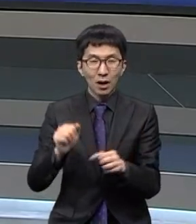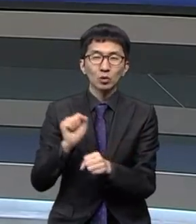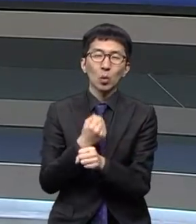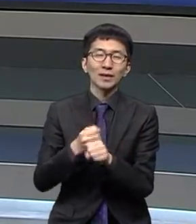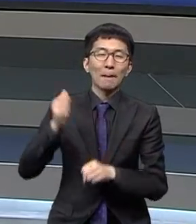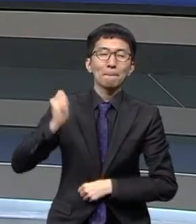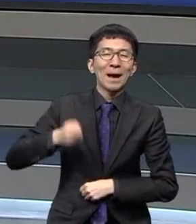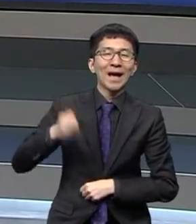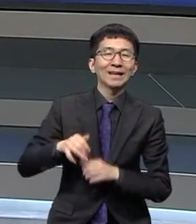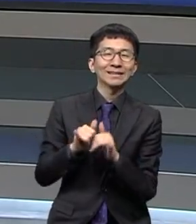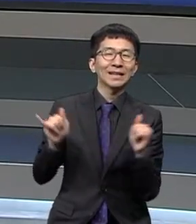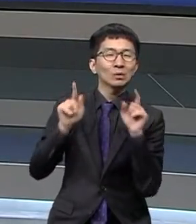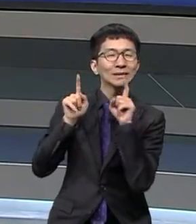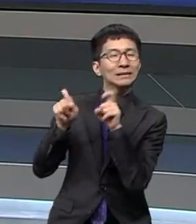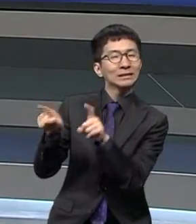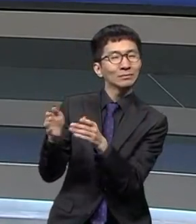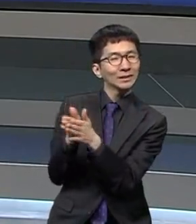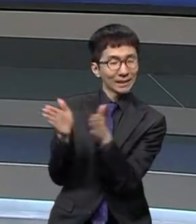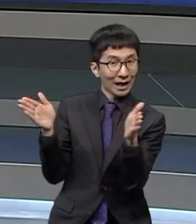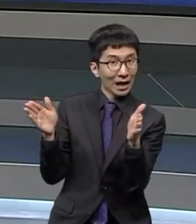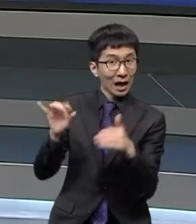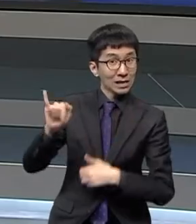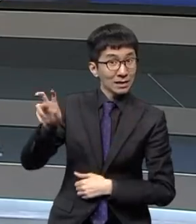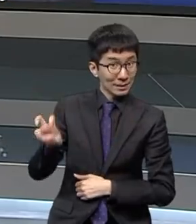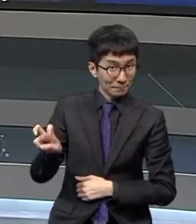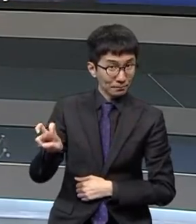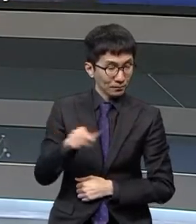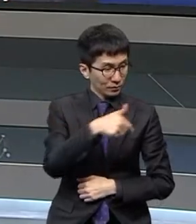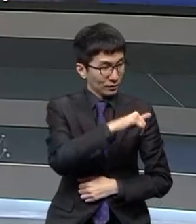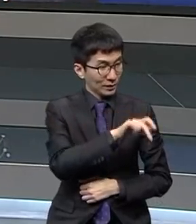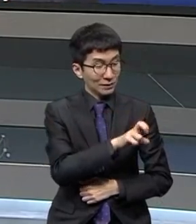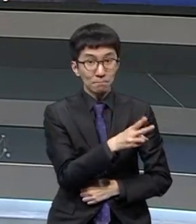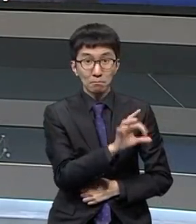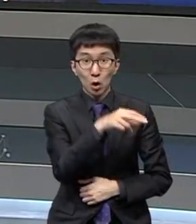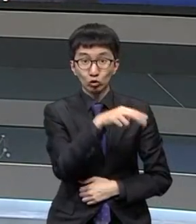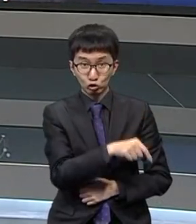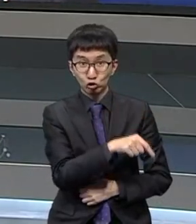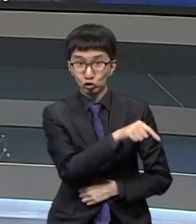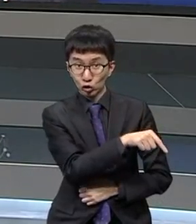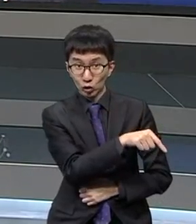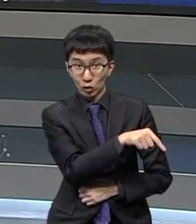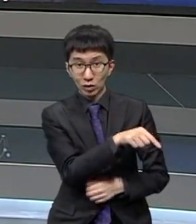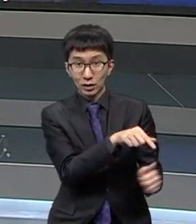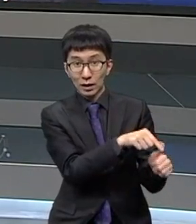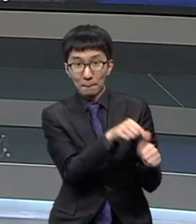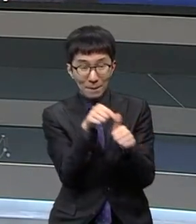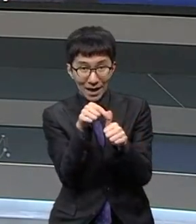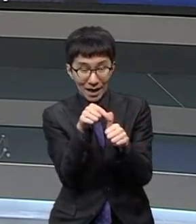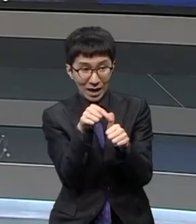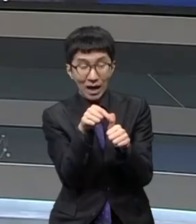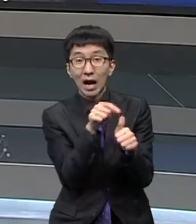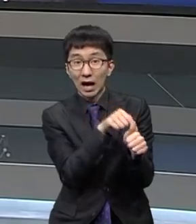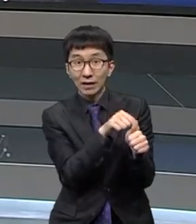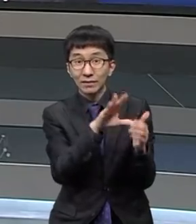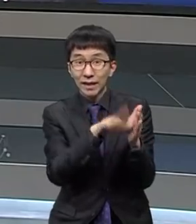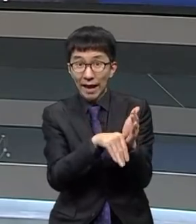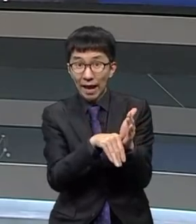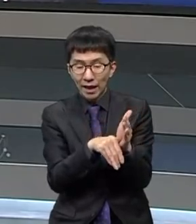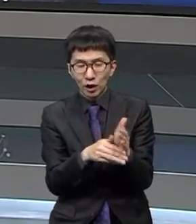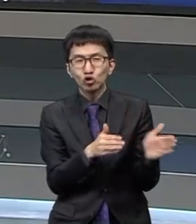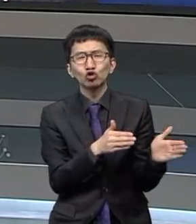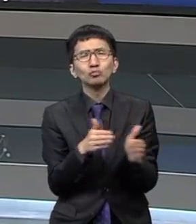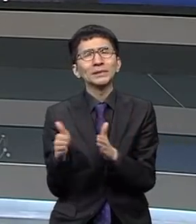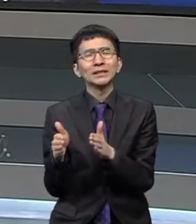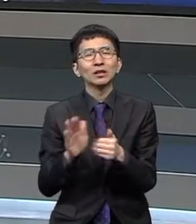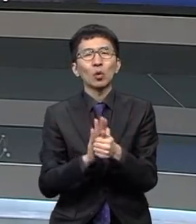판사로 지목돼 씁니다 임성은 판사는 김명수 대법원 장애 인사청문회 준비 안에 포함될 정도로 사실 이 두